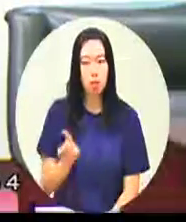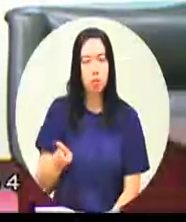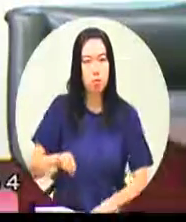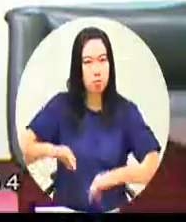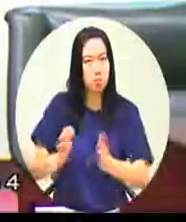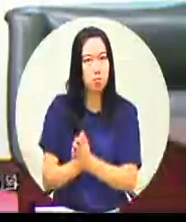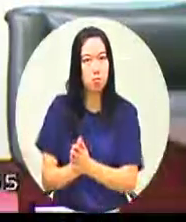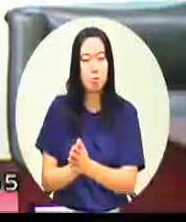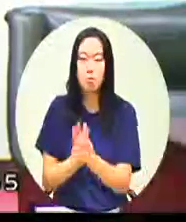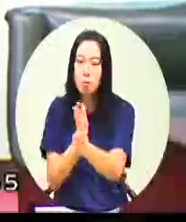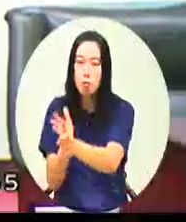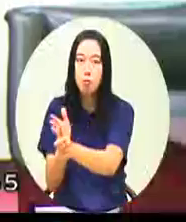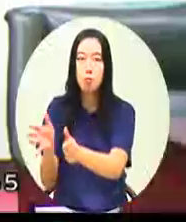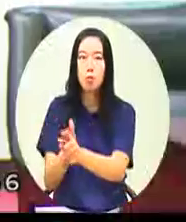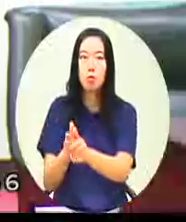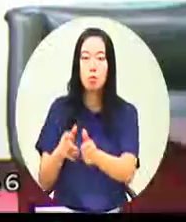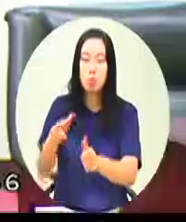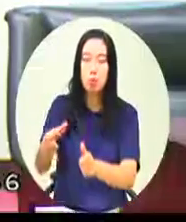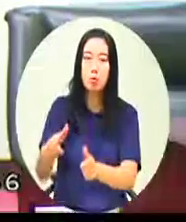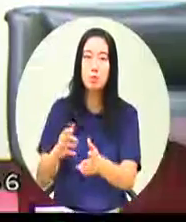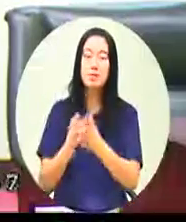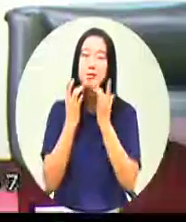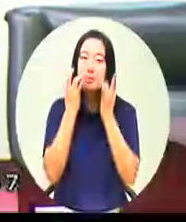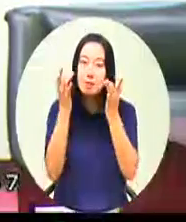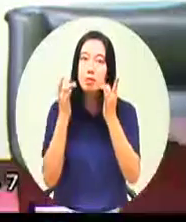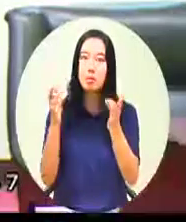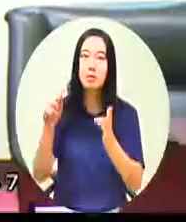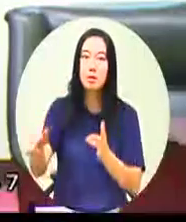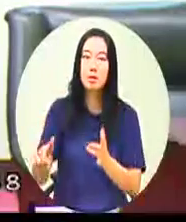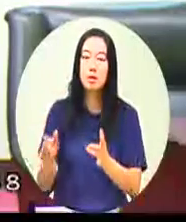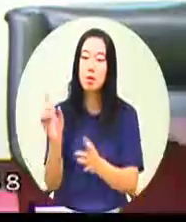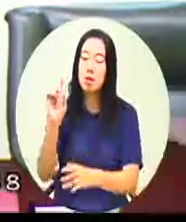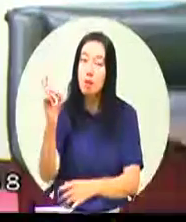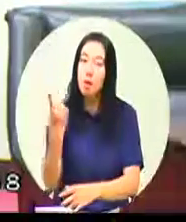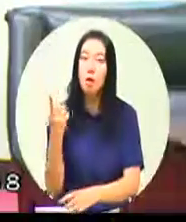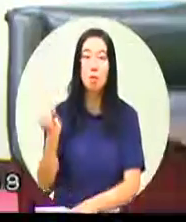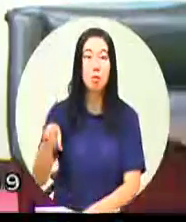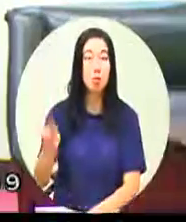这菜是为对来，是不是我们要来去跟？